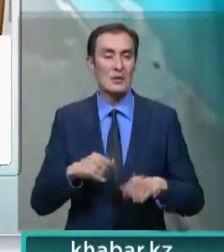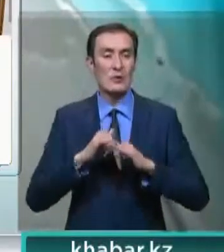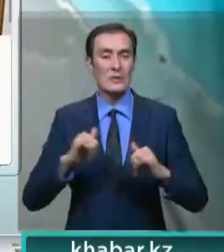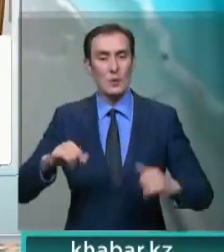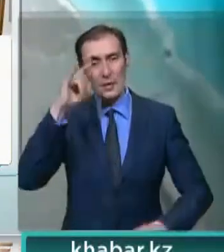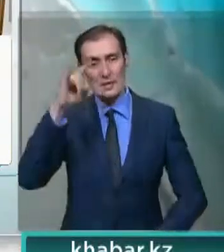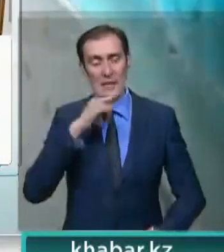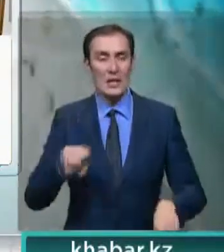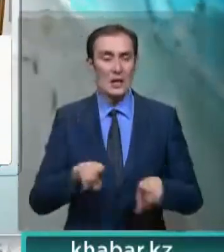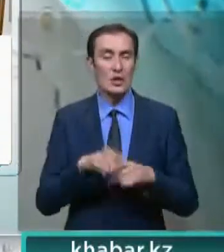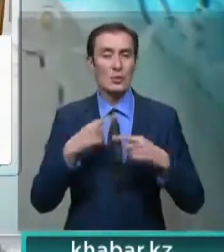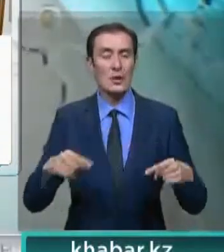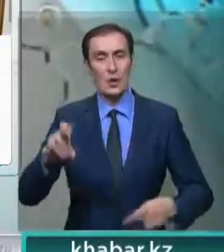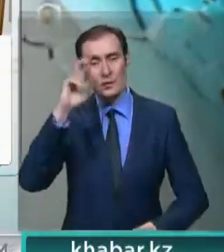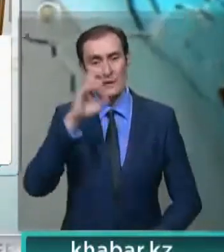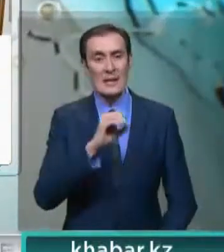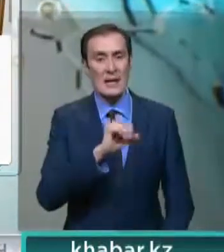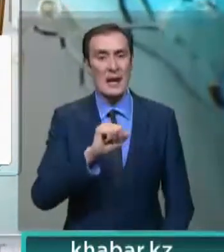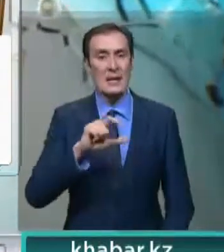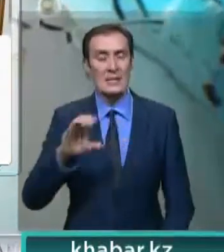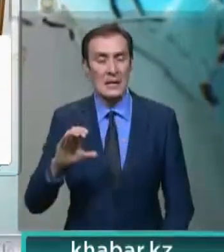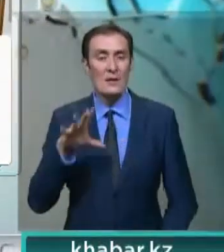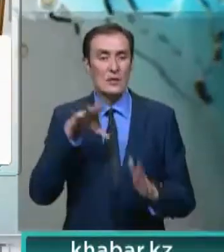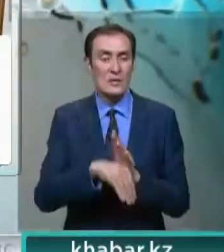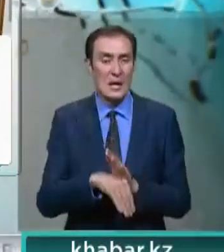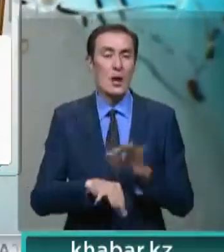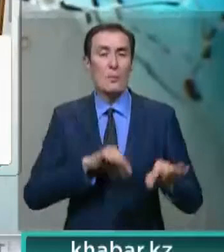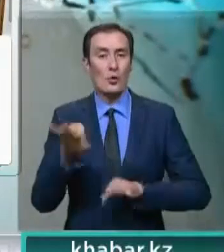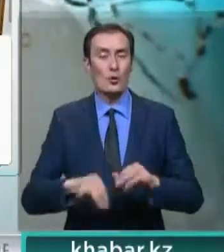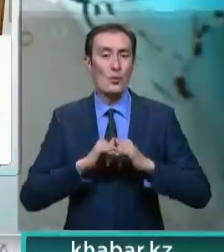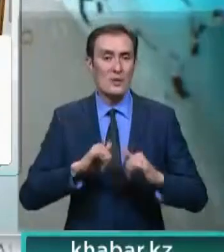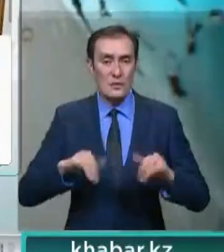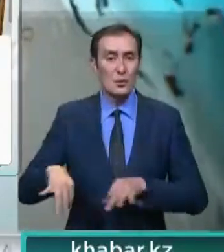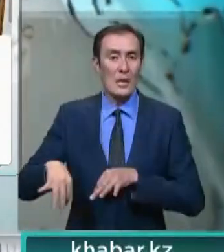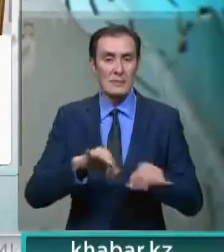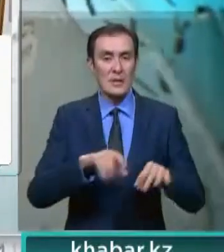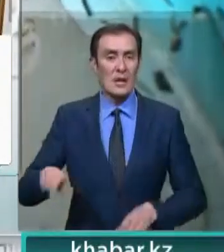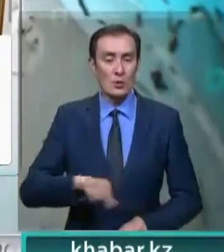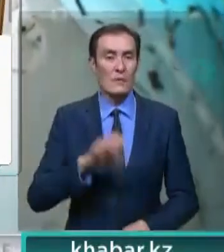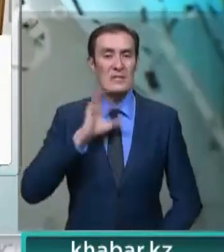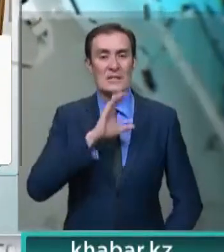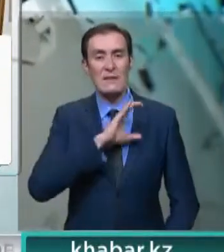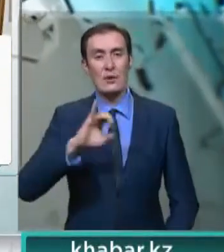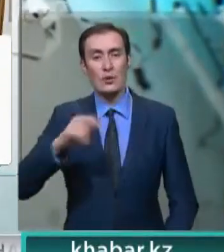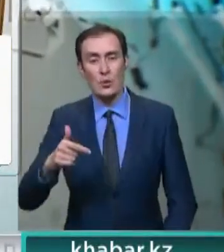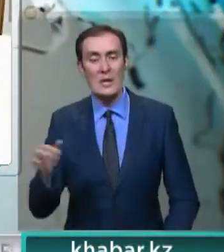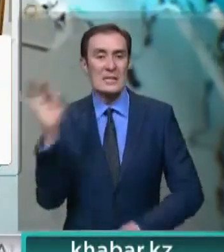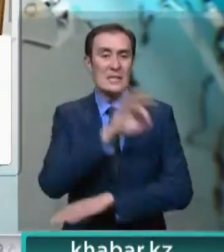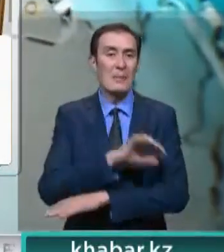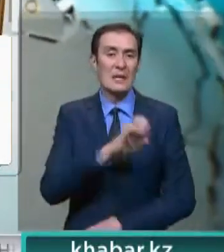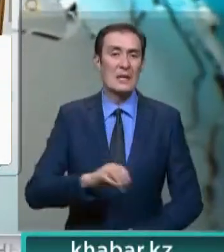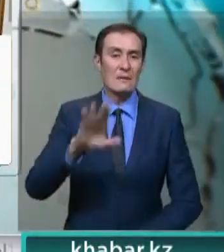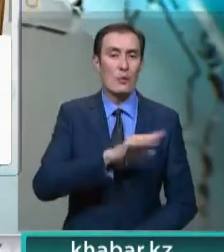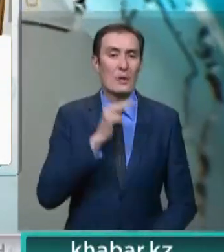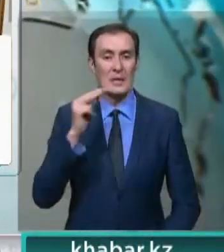развитию Казахстана и других государств ЕАЭС. В их числе проекты по развитию транспортных коридоров север-юг, Западная